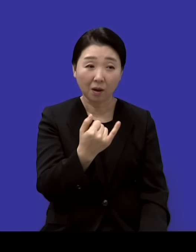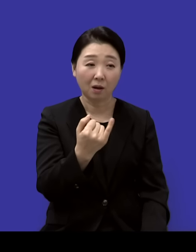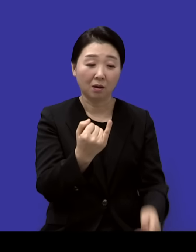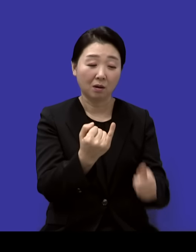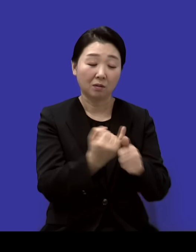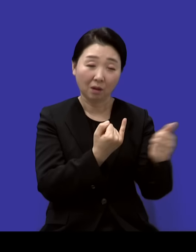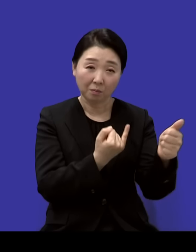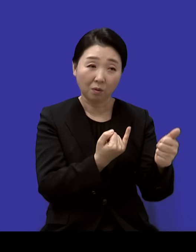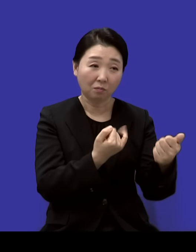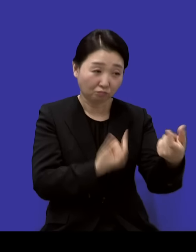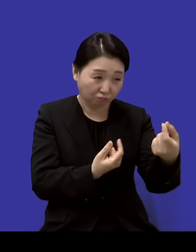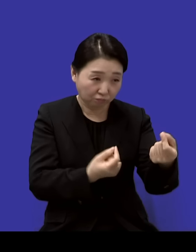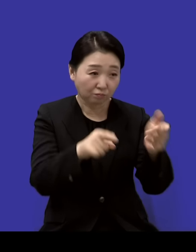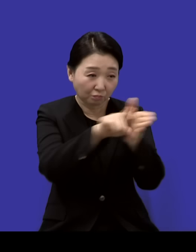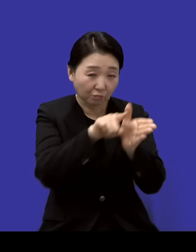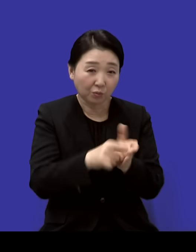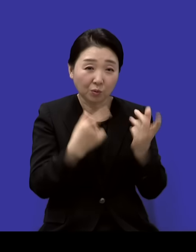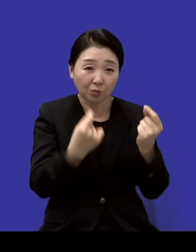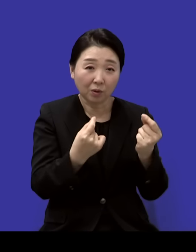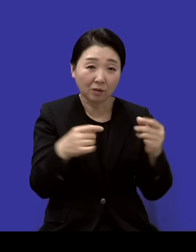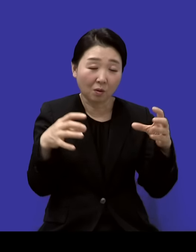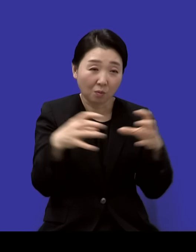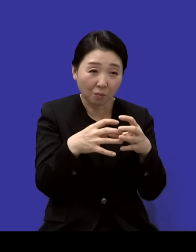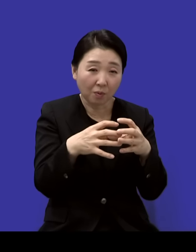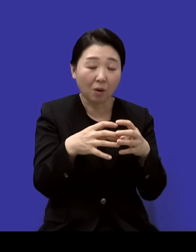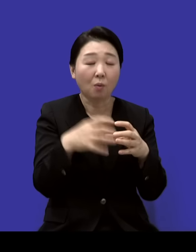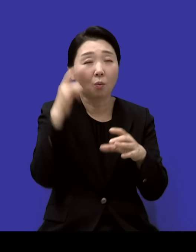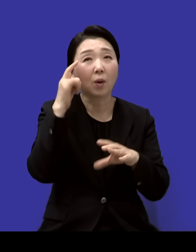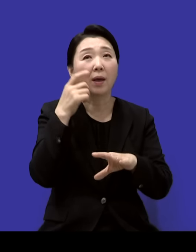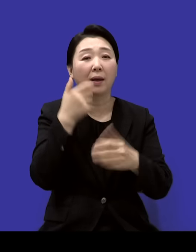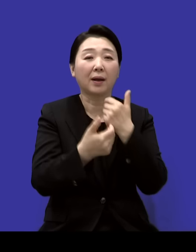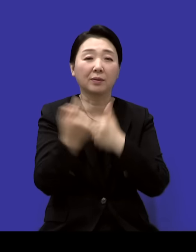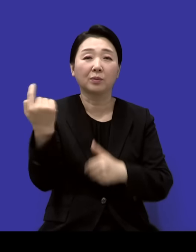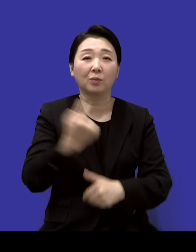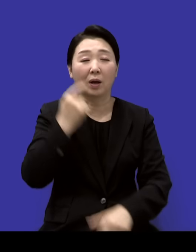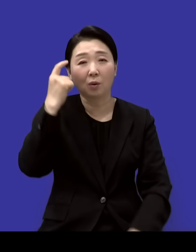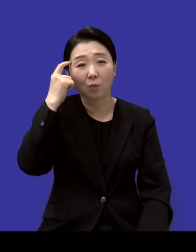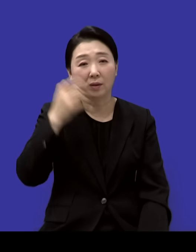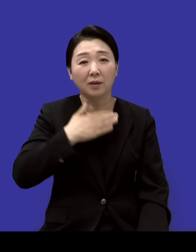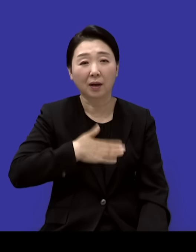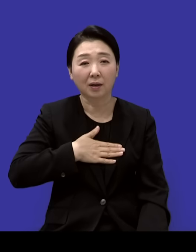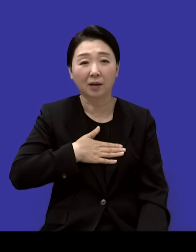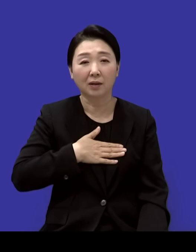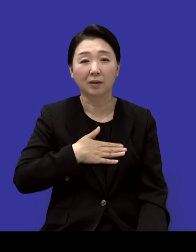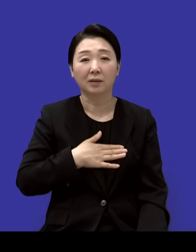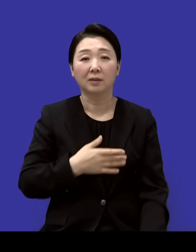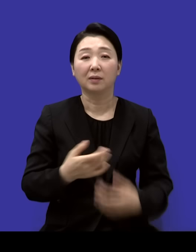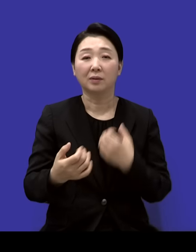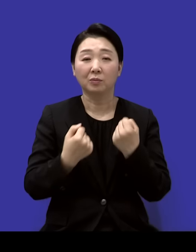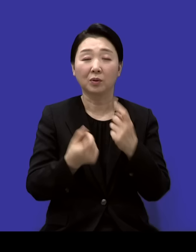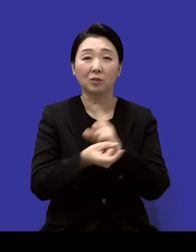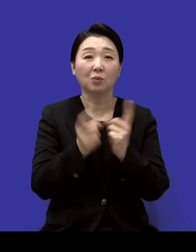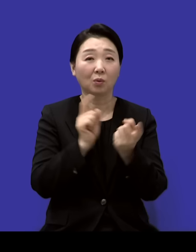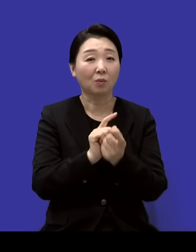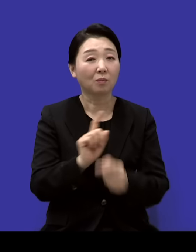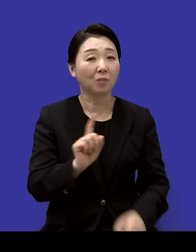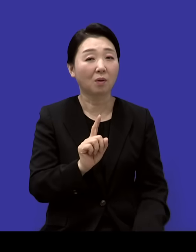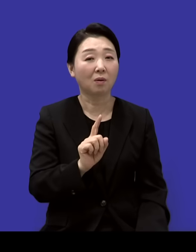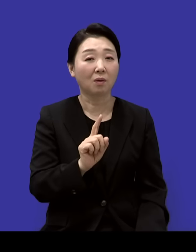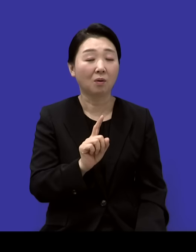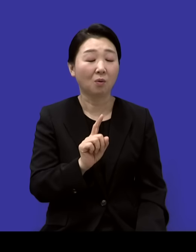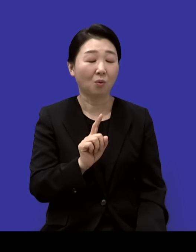그렇게 느껴지고 근데 이렇게 융합된 관계는 반드시 갈등이 일어나는데 우리 그걸 알면서도 서로가 서로에게 이제